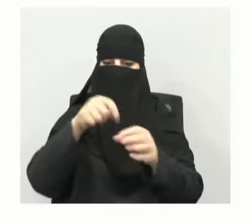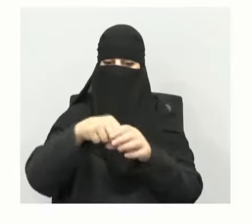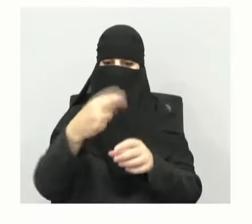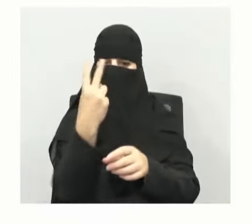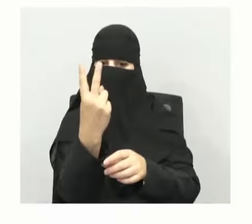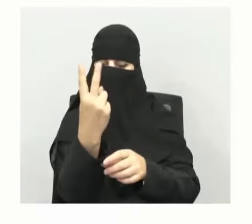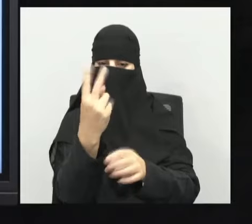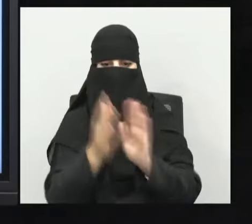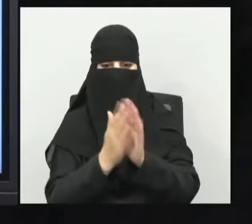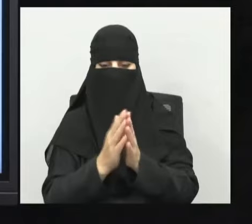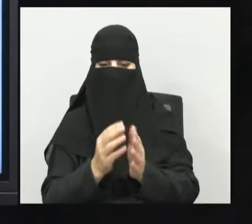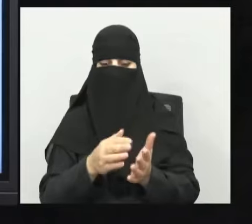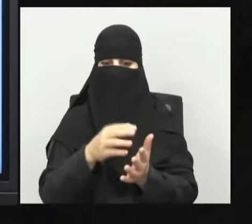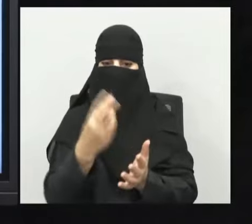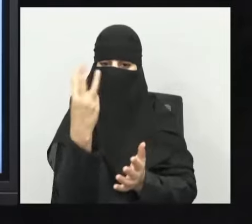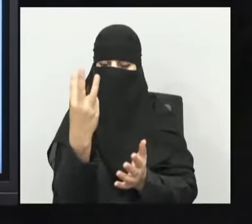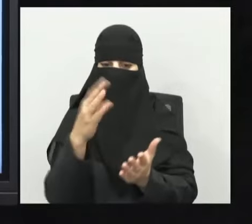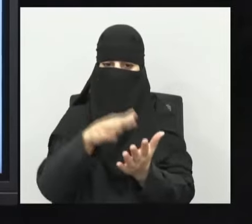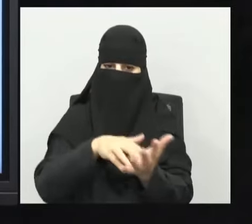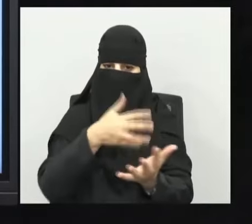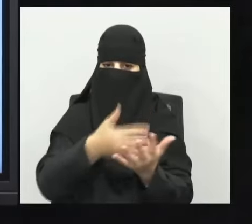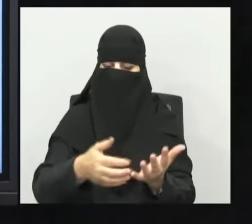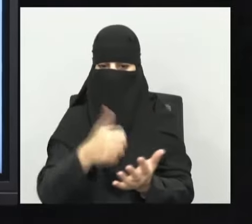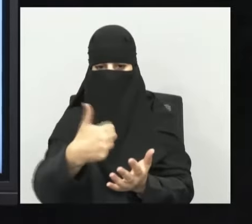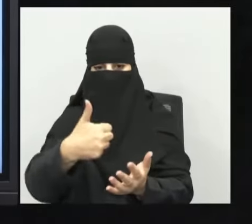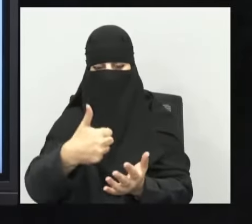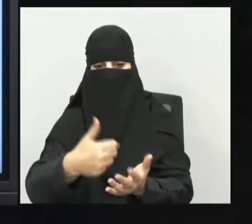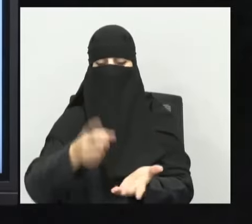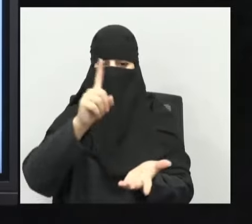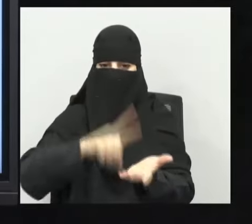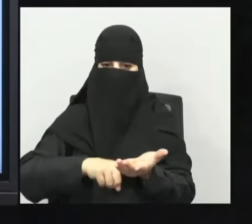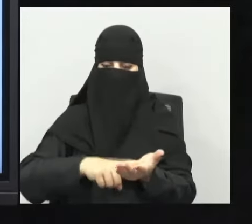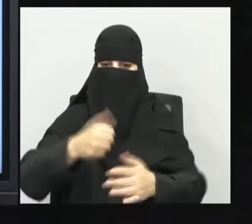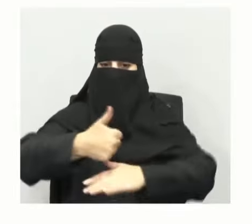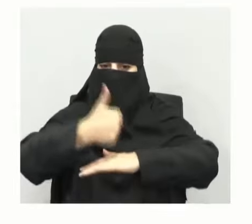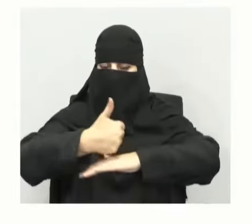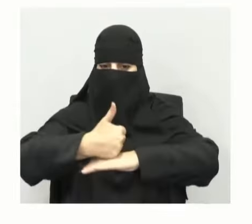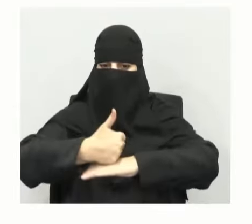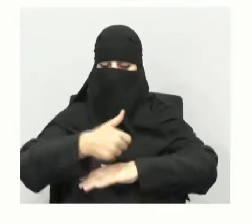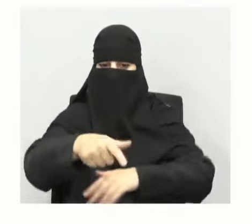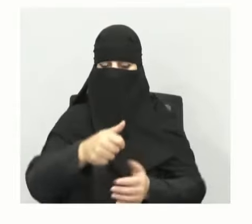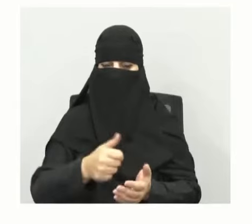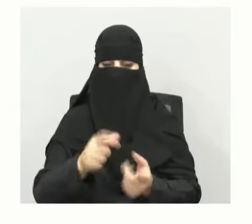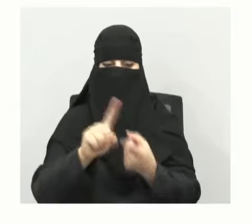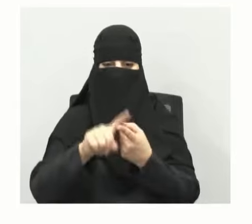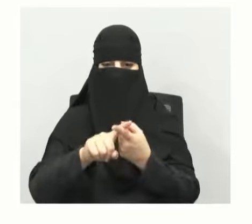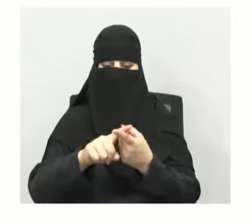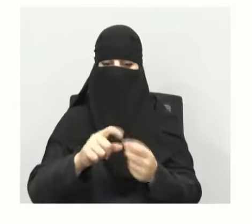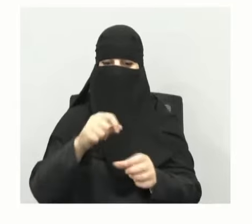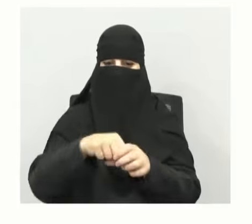اضرب في ثلاثه كانت في الجدول الاول ما لخبط يا ابطال اتاكد ما القاعده اللي عندي القاعده اللي عندي اضرب في اثنين